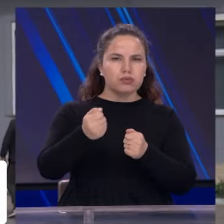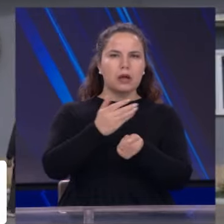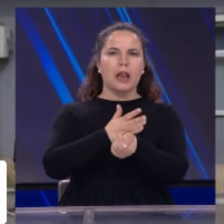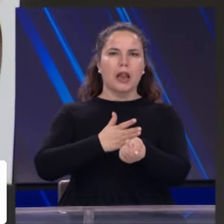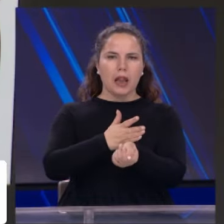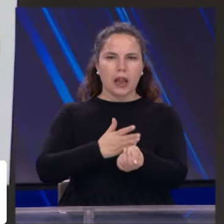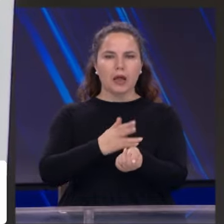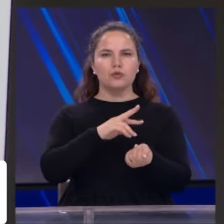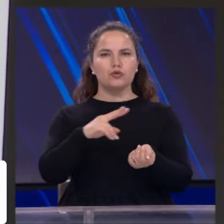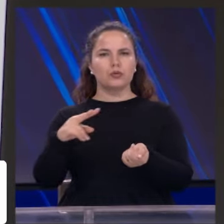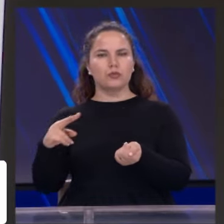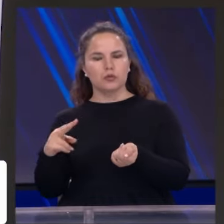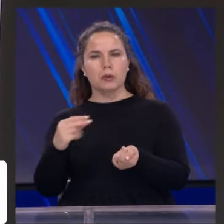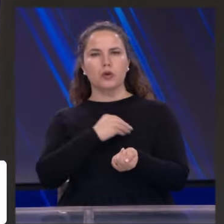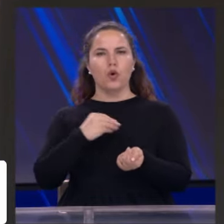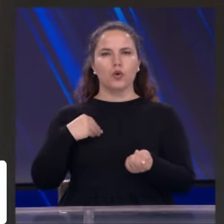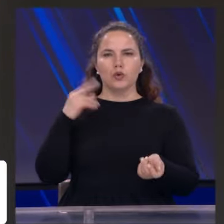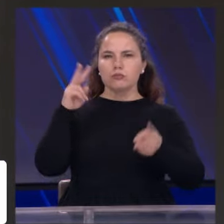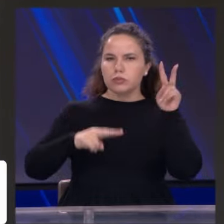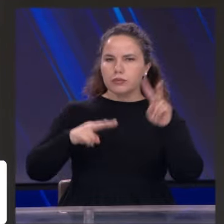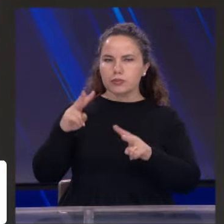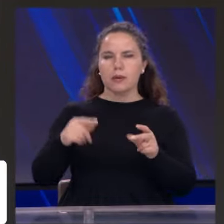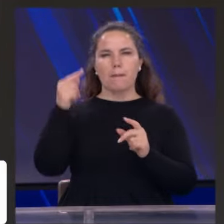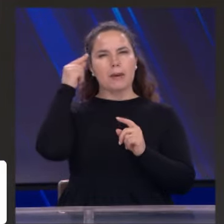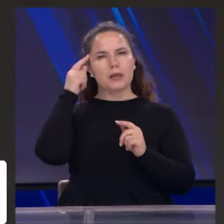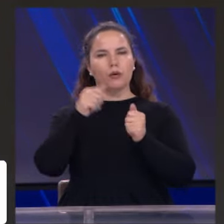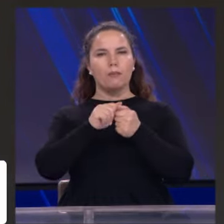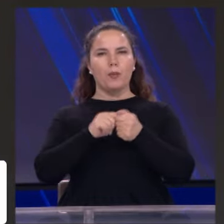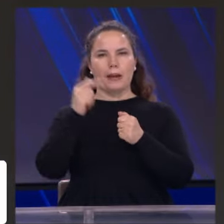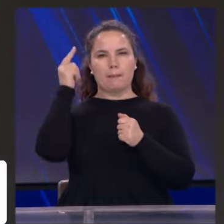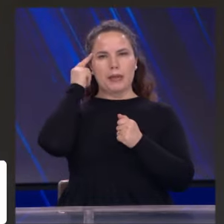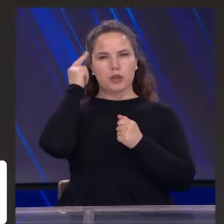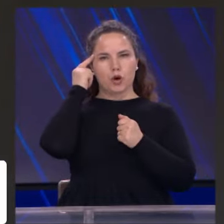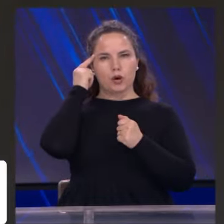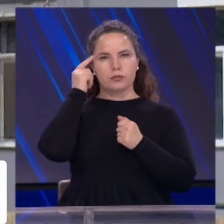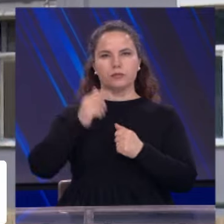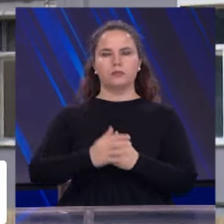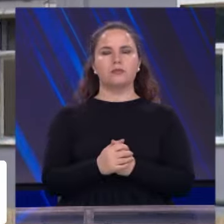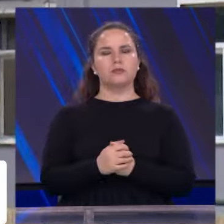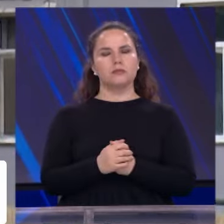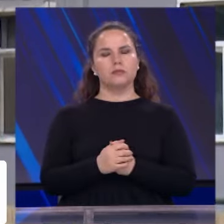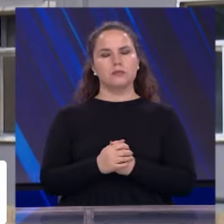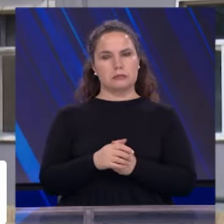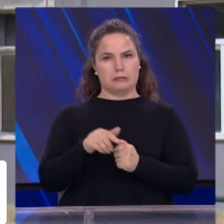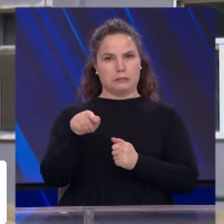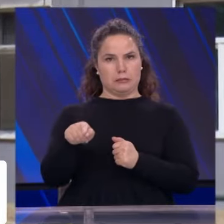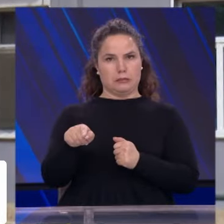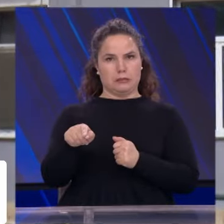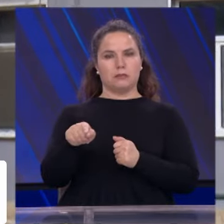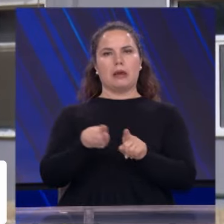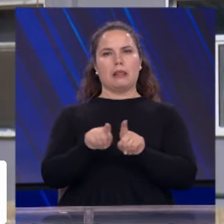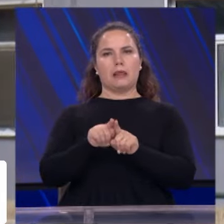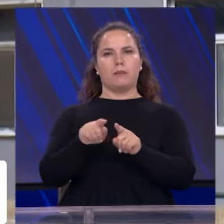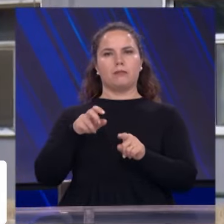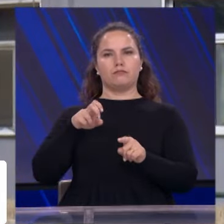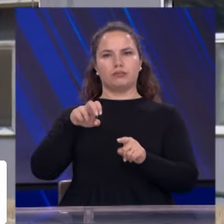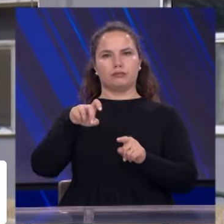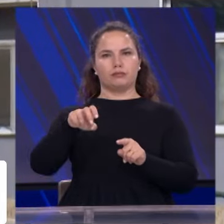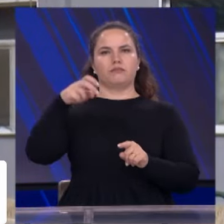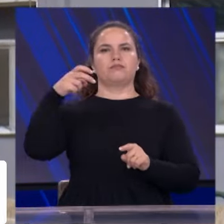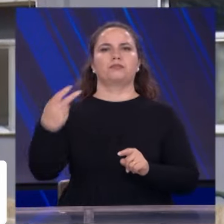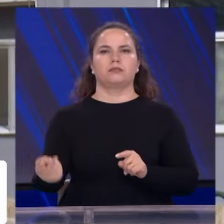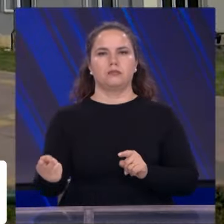thik. Dyshohet se ai vuante nga probleme të shëndetit mendor. Në momentin që ai ka ndërmarr aktin ekstrem në dhomë ka